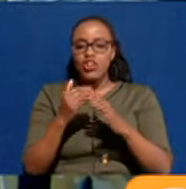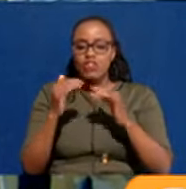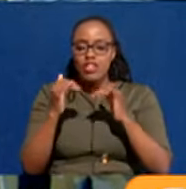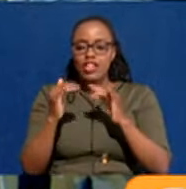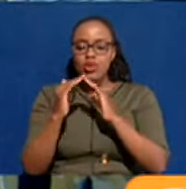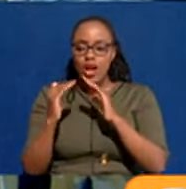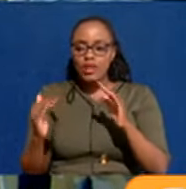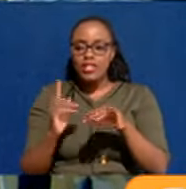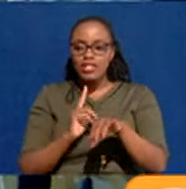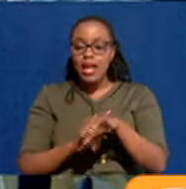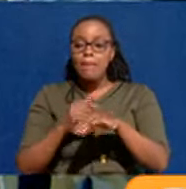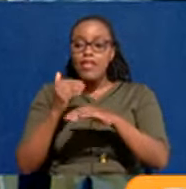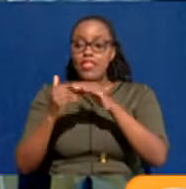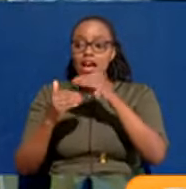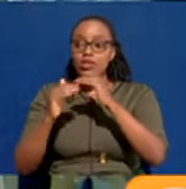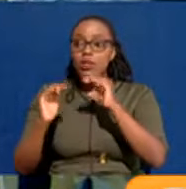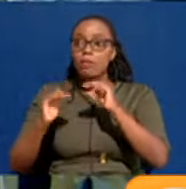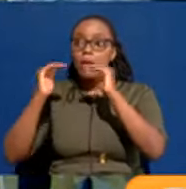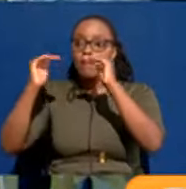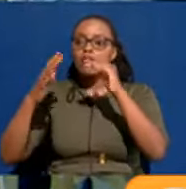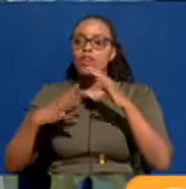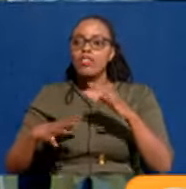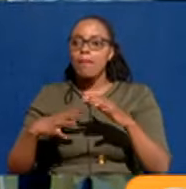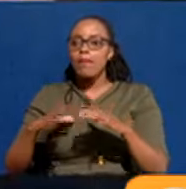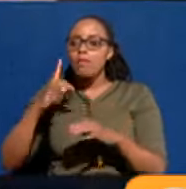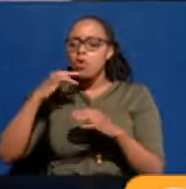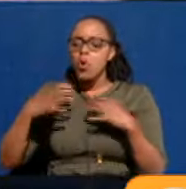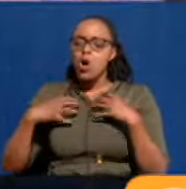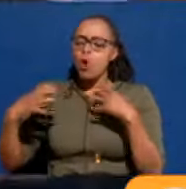Wakati nyumba zimefika juhu ni zawalalahai.